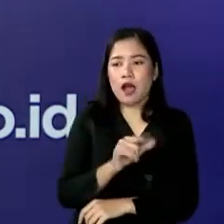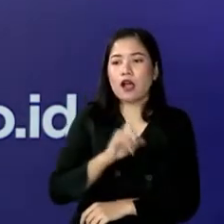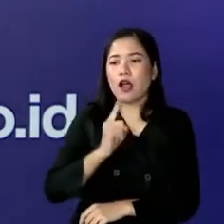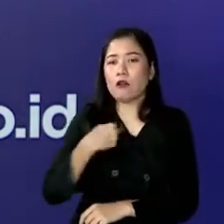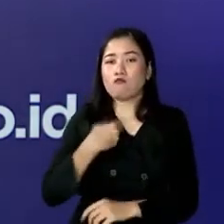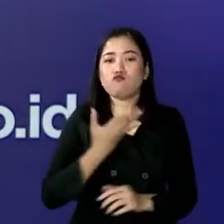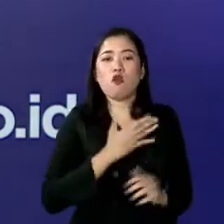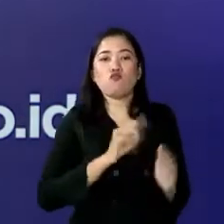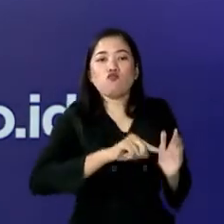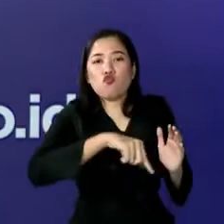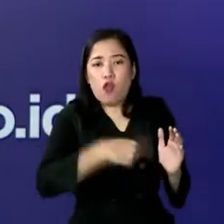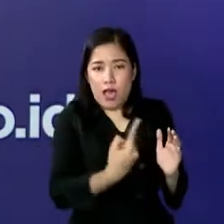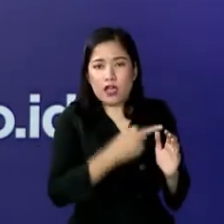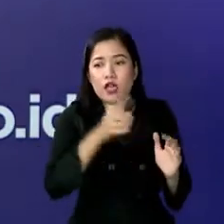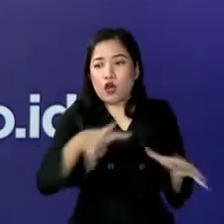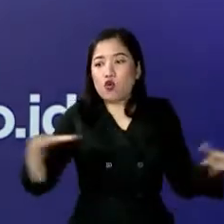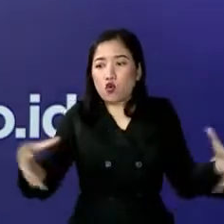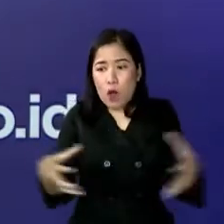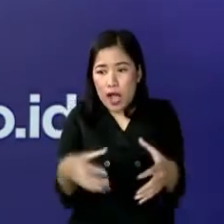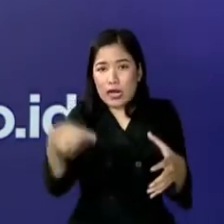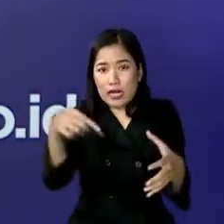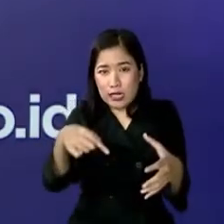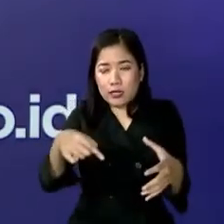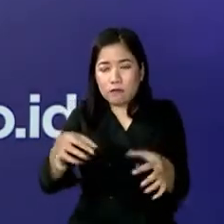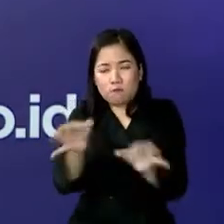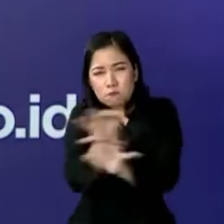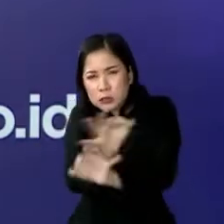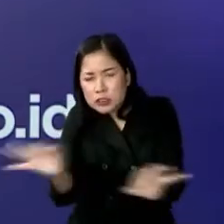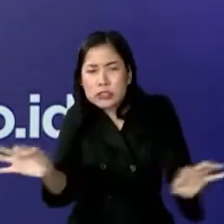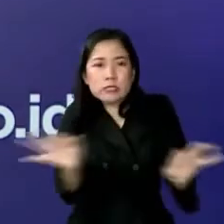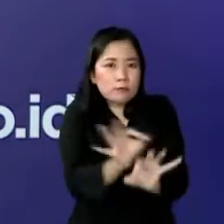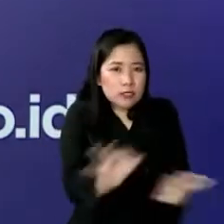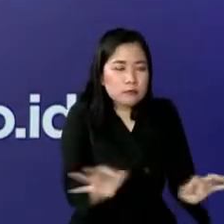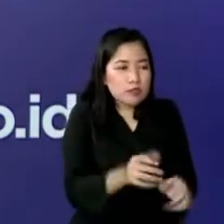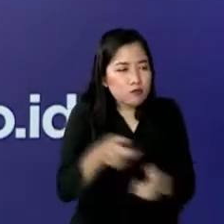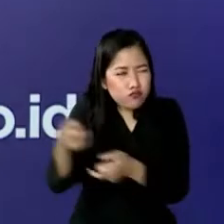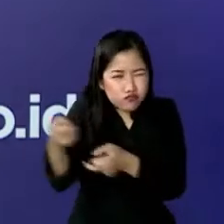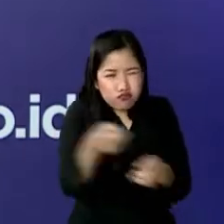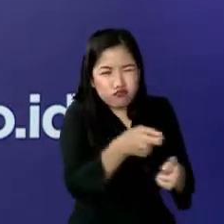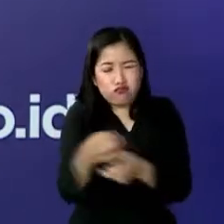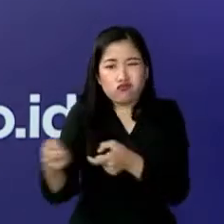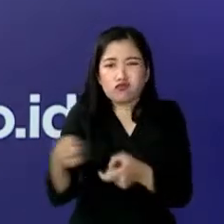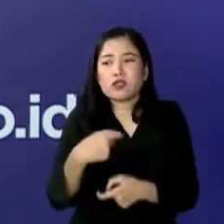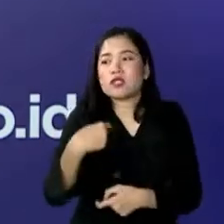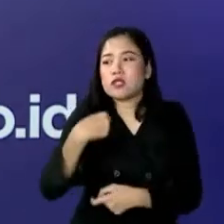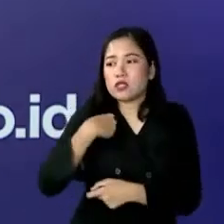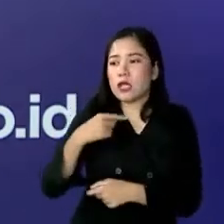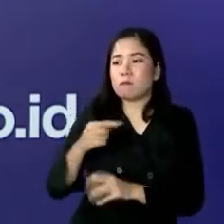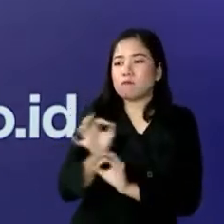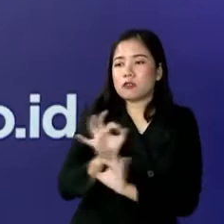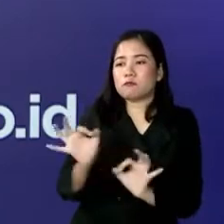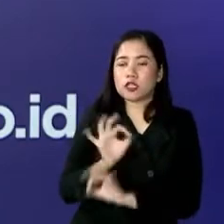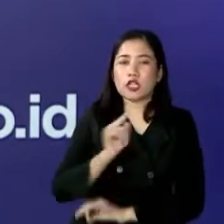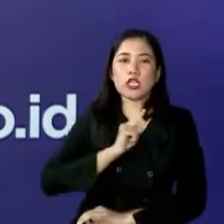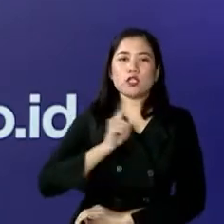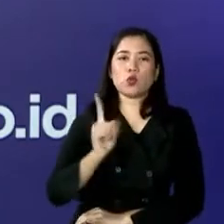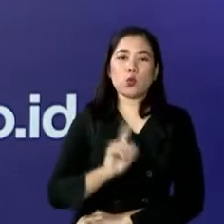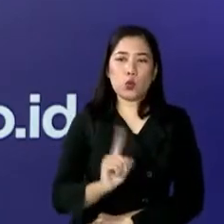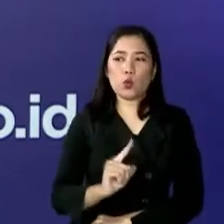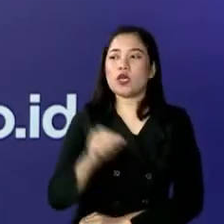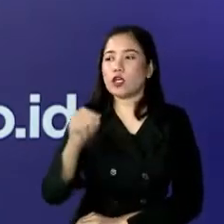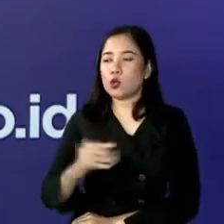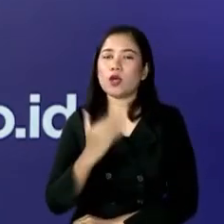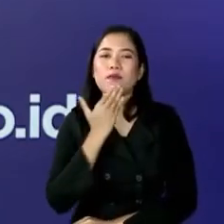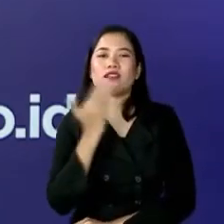sedang mau mulai ruangan ini di desain Vector cuma gosip disemprot saya disuruh membersihkan diri saya sendiri untuk itu Nah itulah